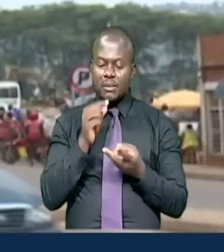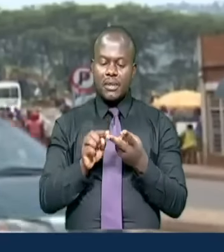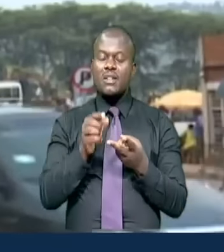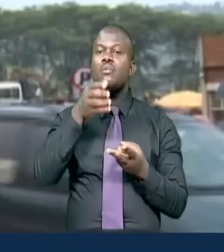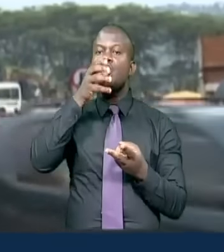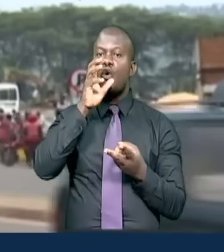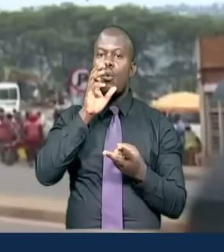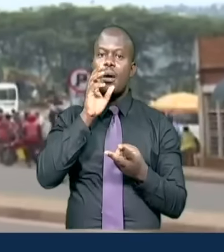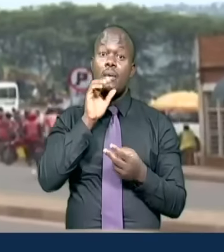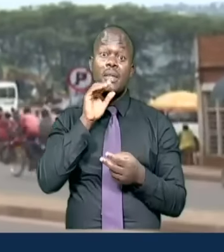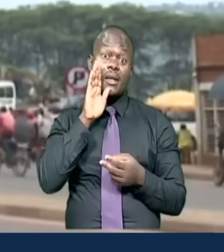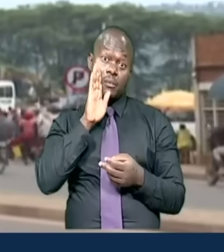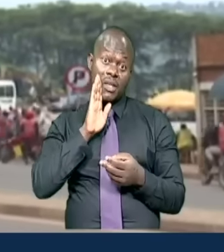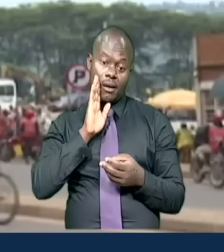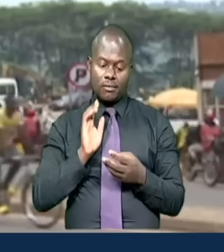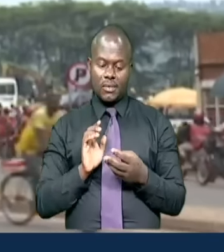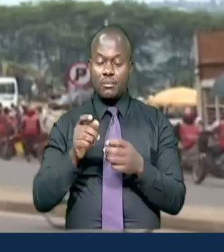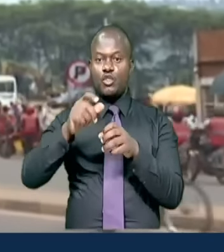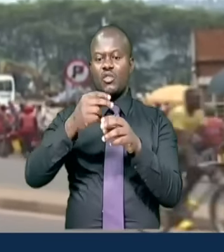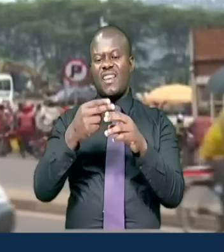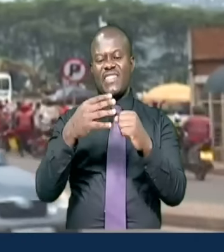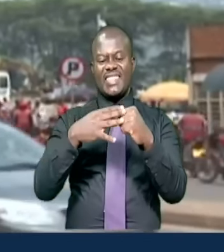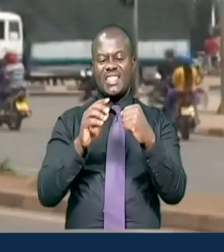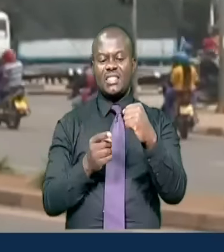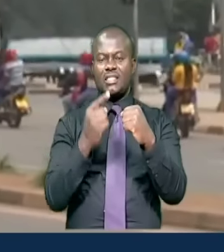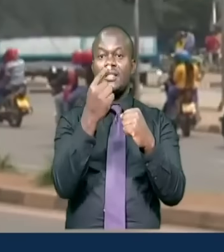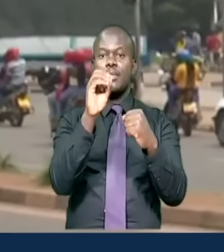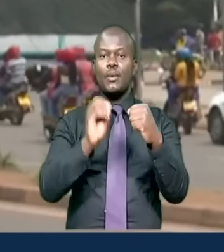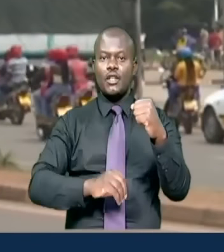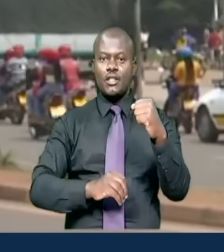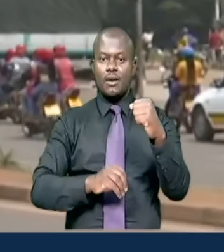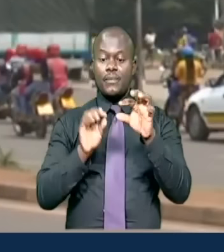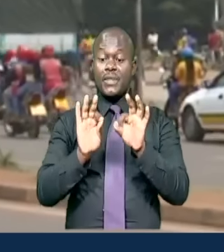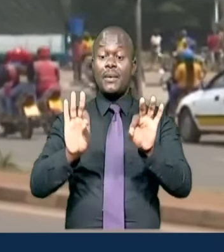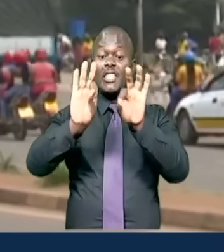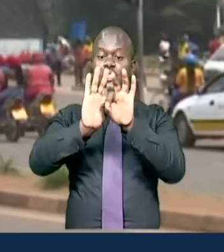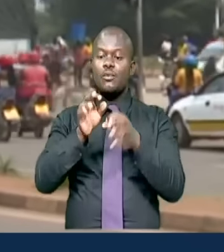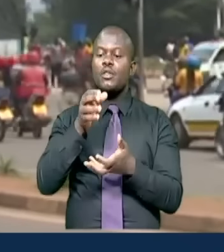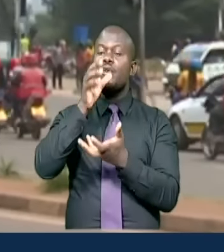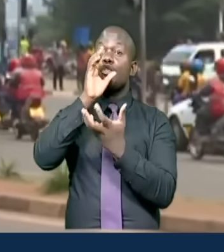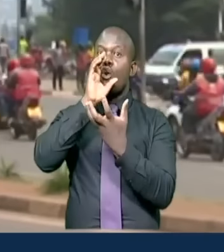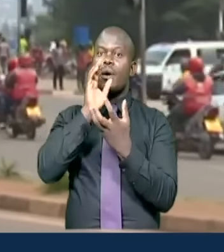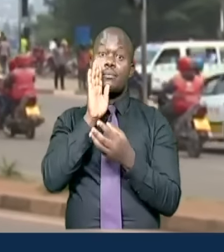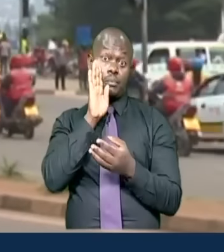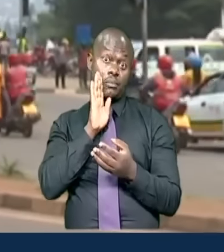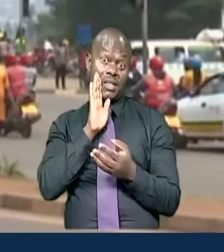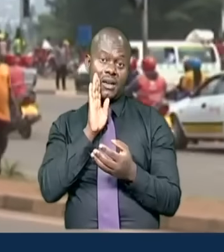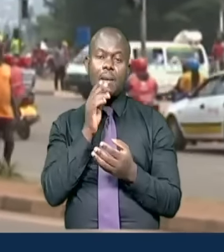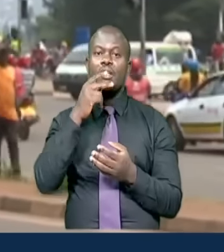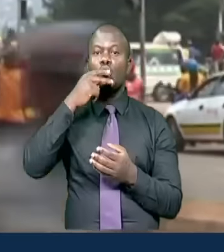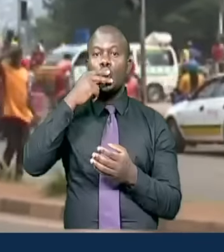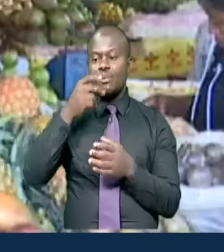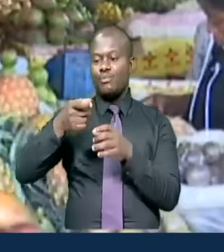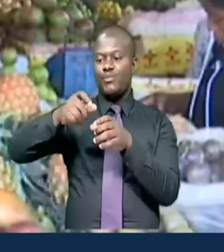n'ibinyobwa bidasembuye byiyongereyeho 9.1%. Ibiciro by'ibinyobwa bisembuye n'itabi